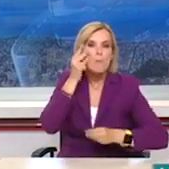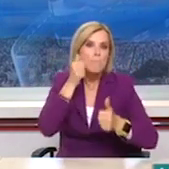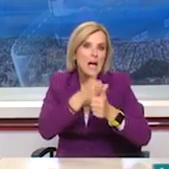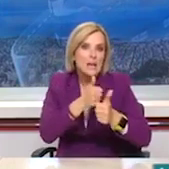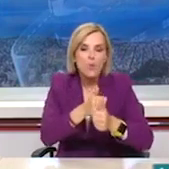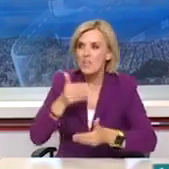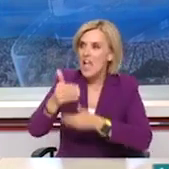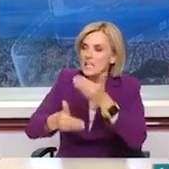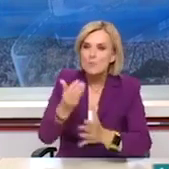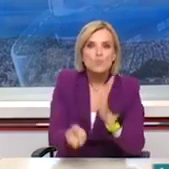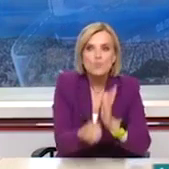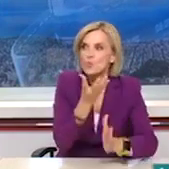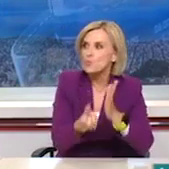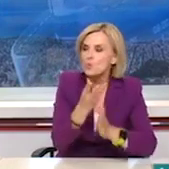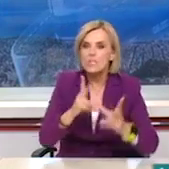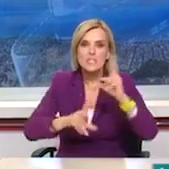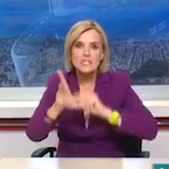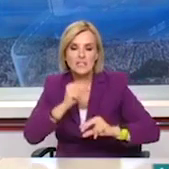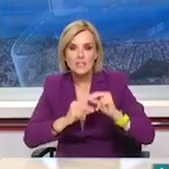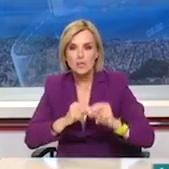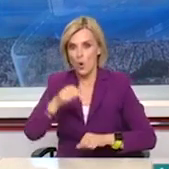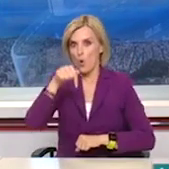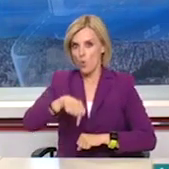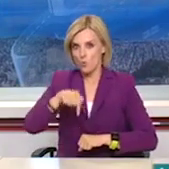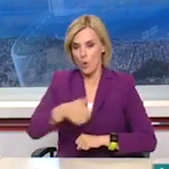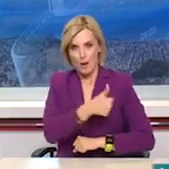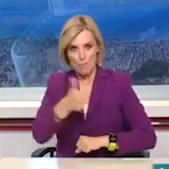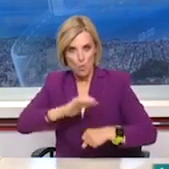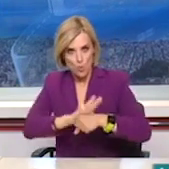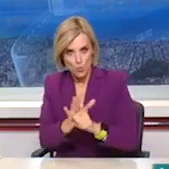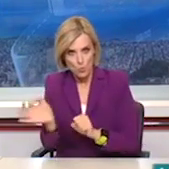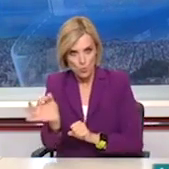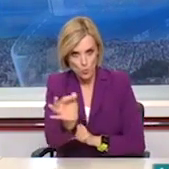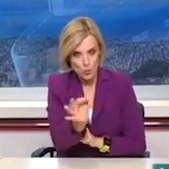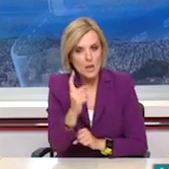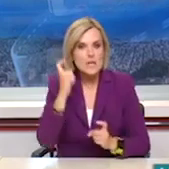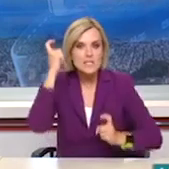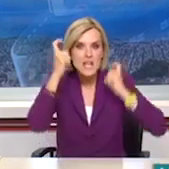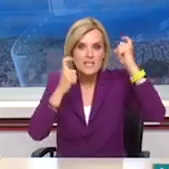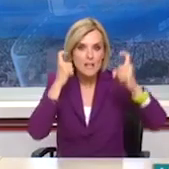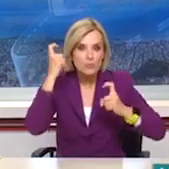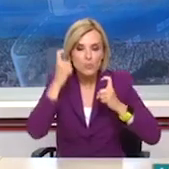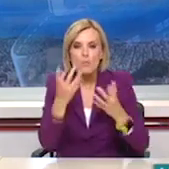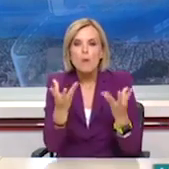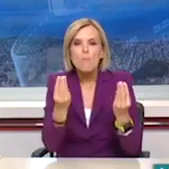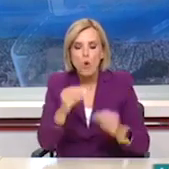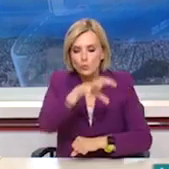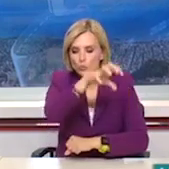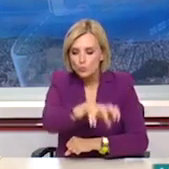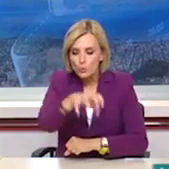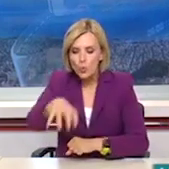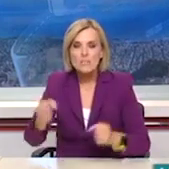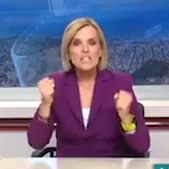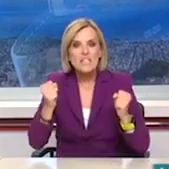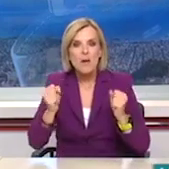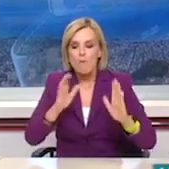εξελίξεις. Πρέπει τώρα, εκτός από τον ιό, να σκεφτόμαστε όλο και περισσότερο και άλλους τομείς υγείας για την ανάγκη για τη συνέχιση της